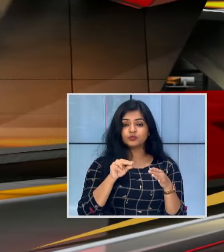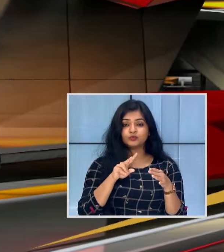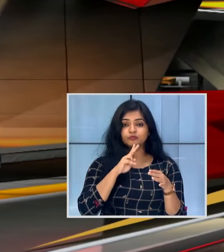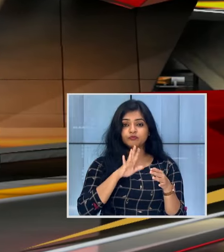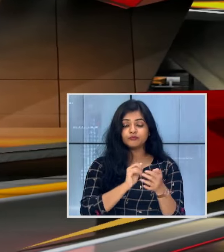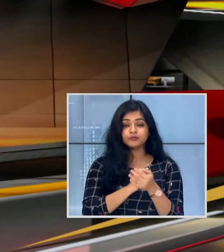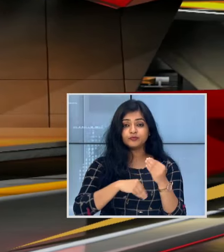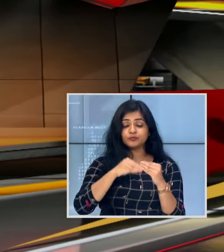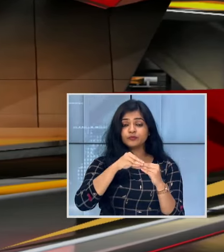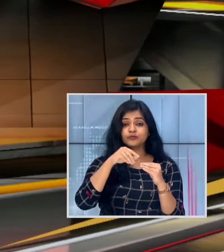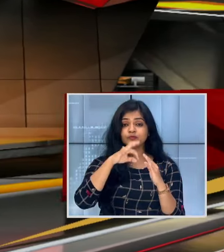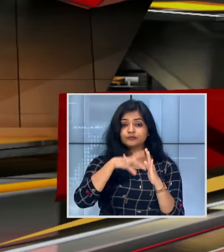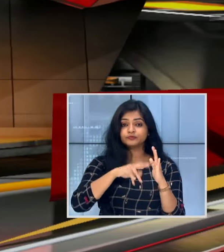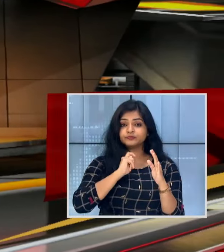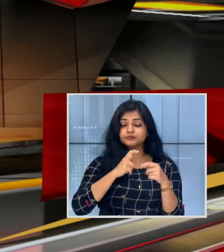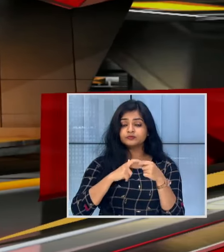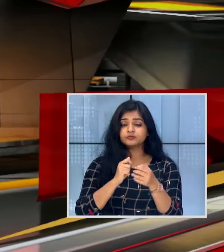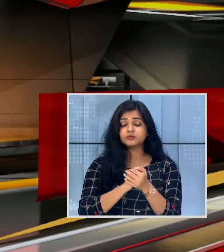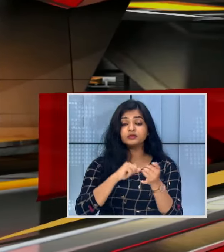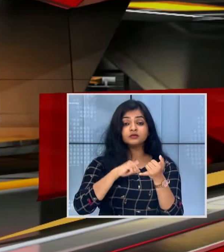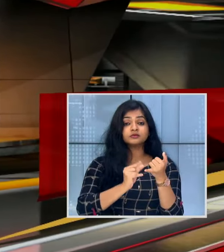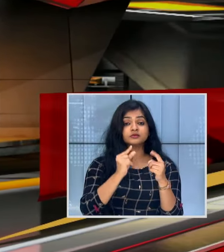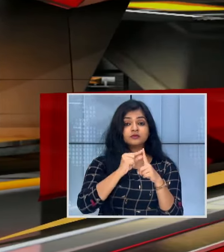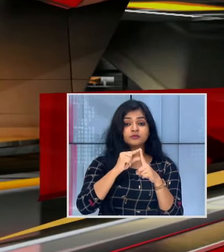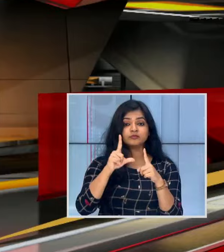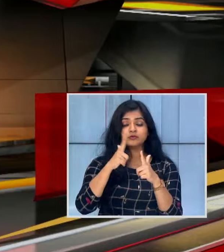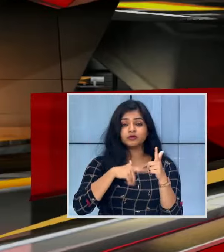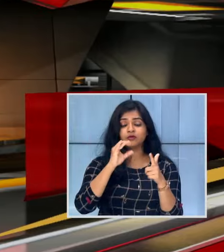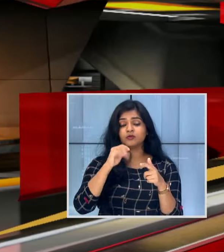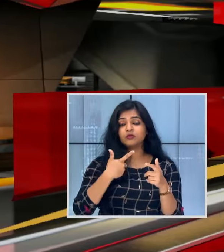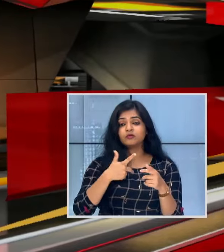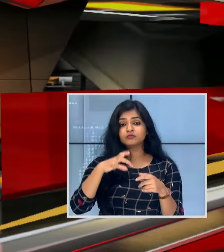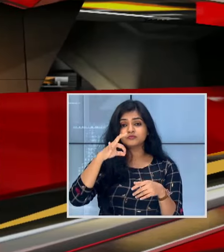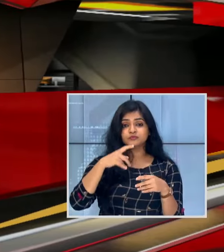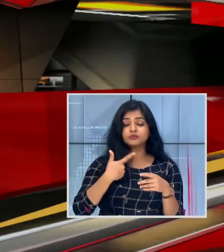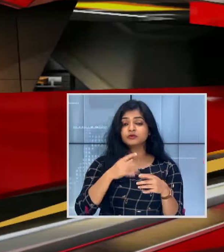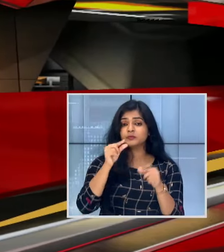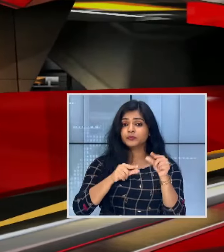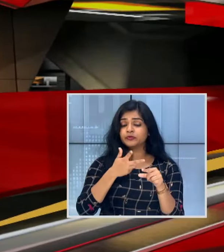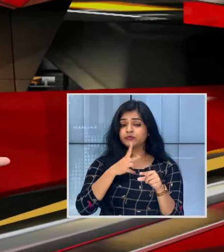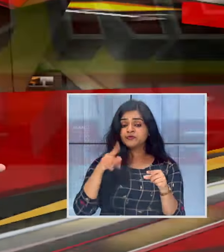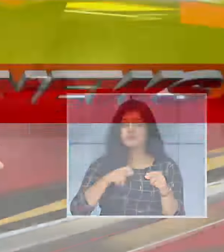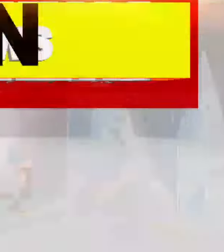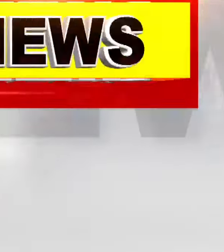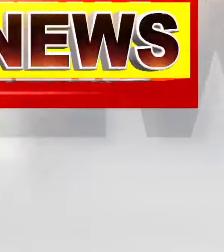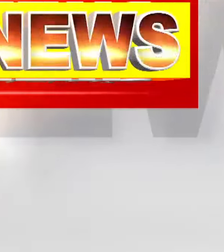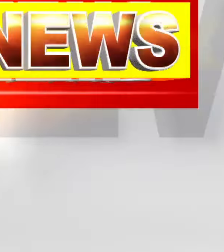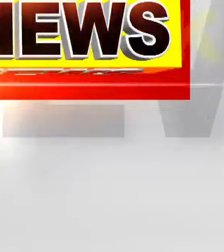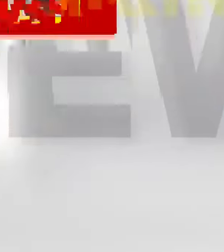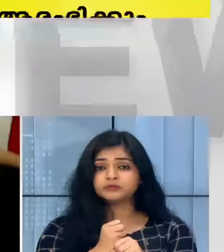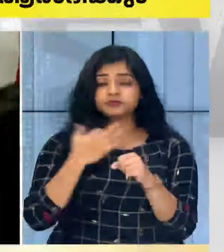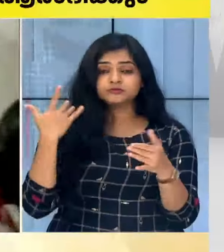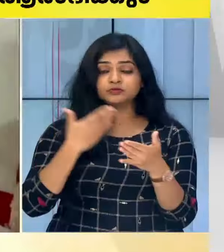ഗിരീഷ്, വലിയ സാമ്പത്തിക പ്രതിസന്ധി, പ്രത്യേകിച്ച് സപ്ലൈക്കോയിൽ കരാറുകാർക്കൊക്കെ പണം നൽകാനുള്ള ഇതുവരെ നൽകാത്ത അവസ്ഥ, ഓണം